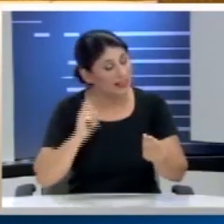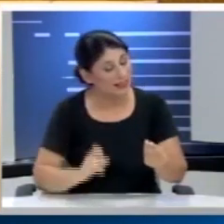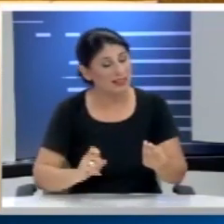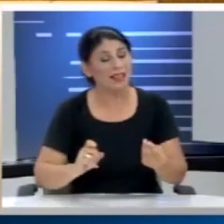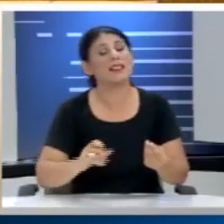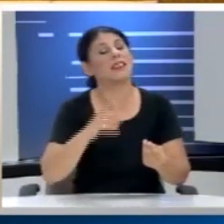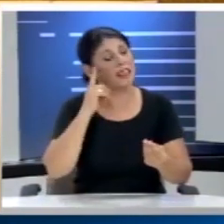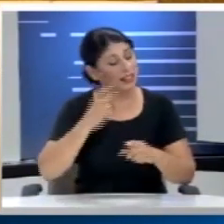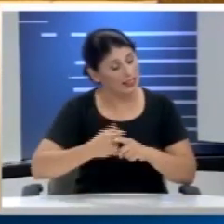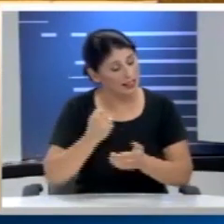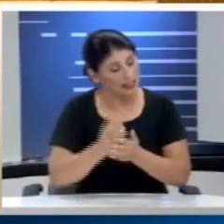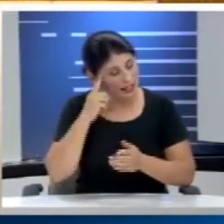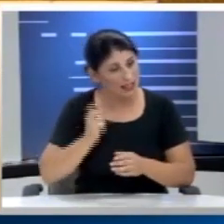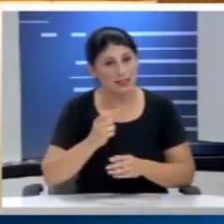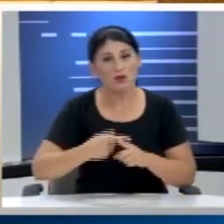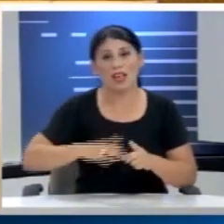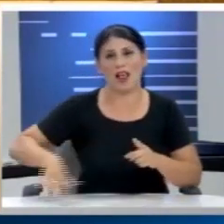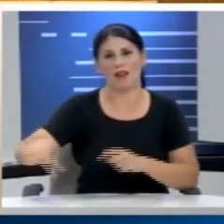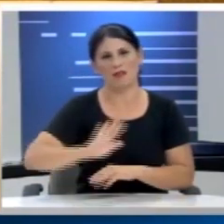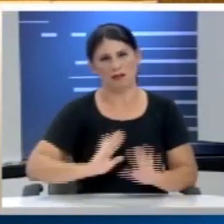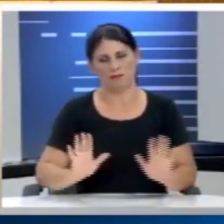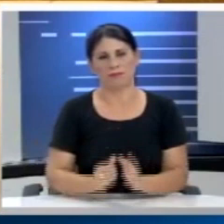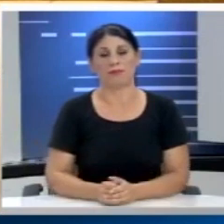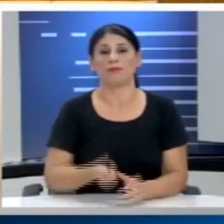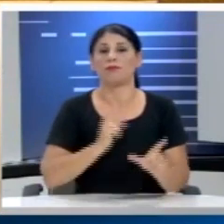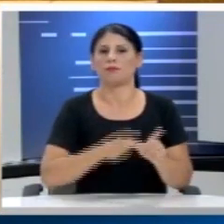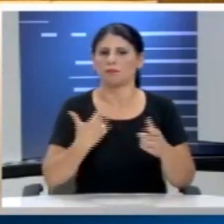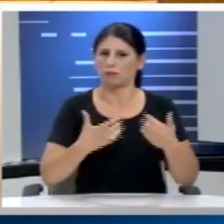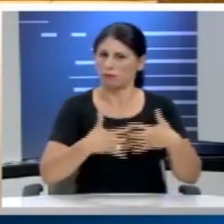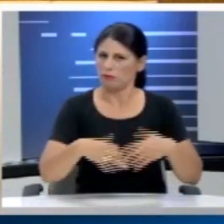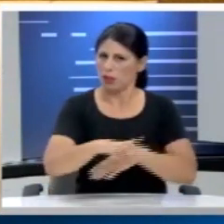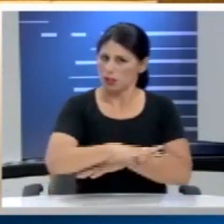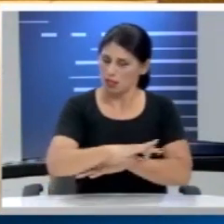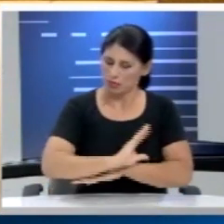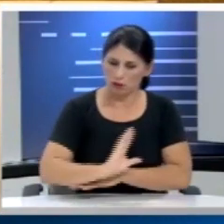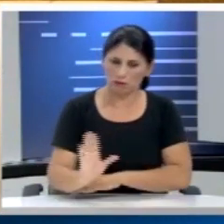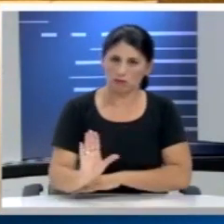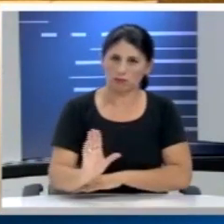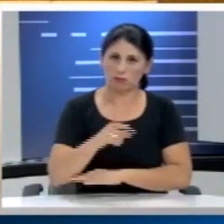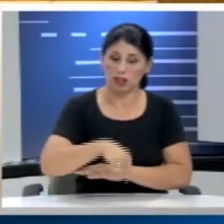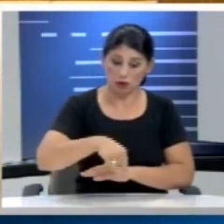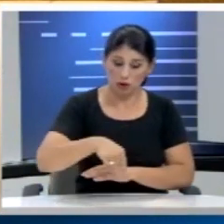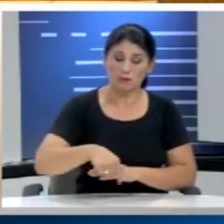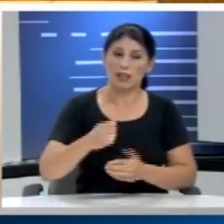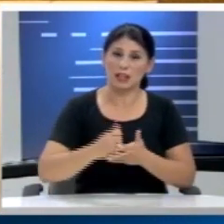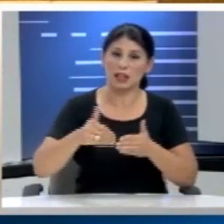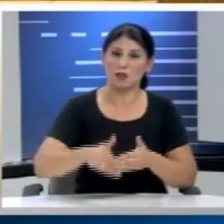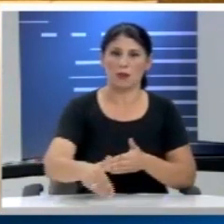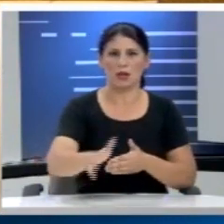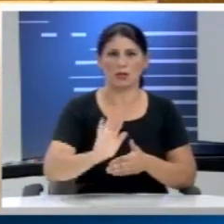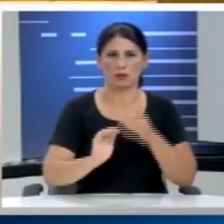και τα ξέρει και ο ελληνικός λαός. Το ΚΚΕ έχει επεξεργασμένο σχέδιο και για το σήμερα και για το